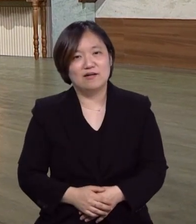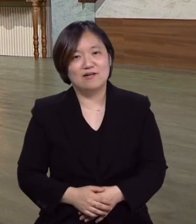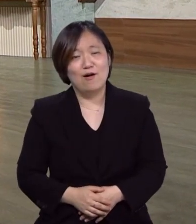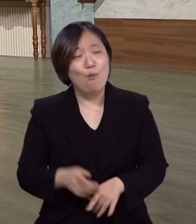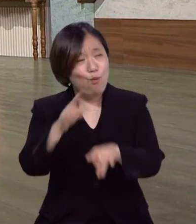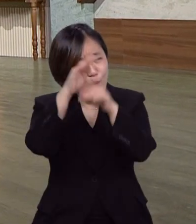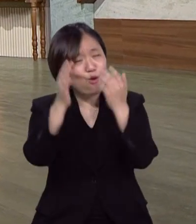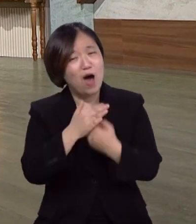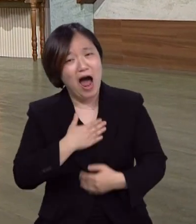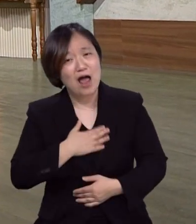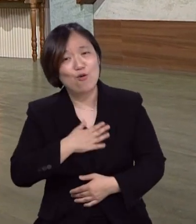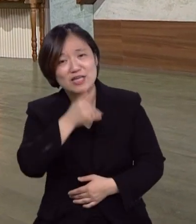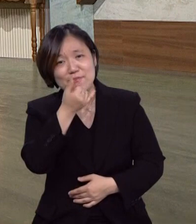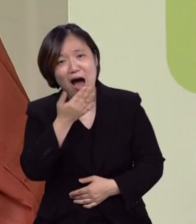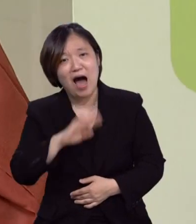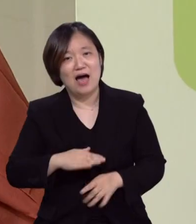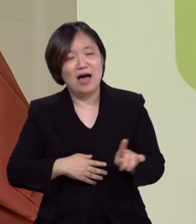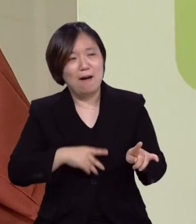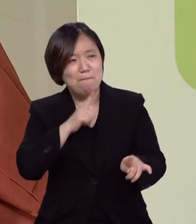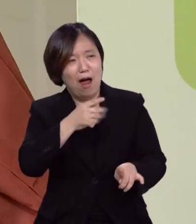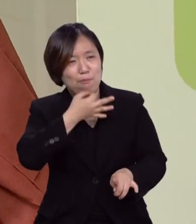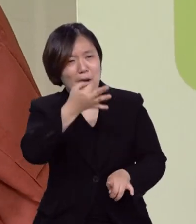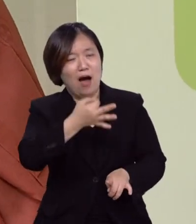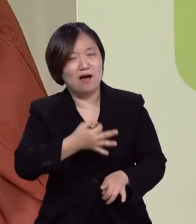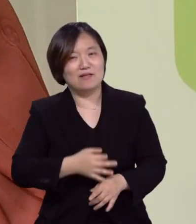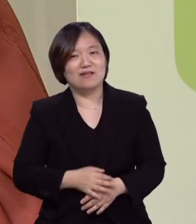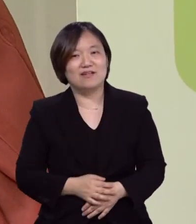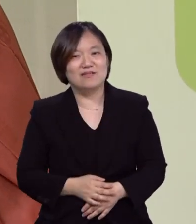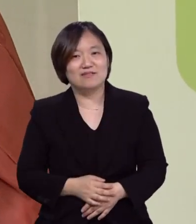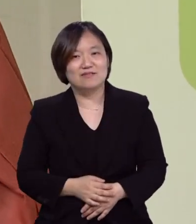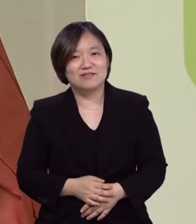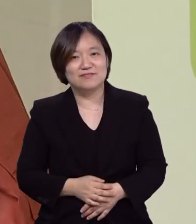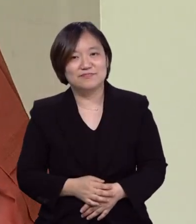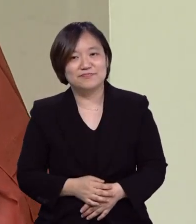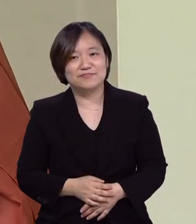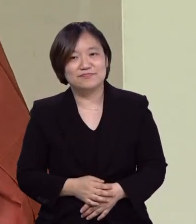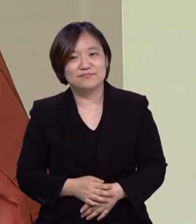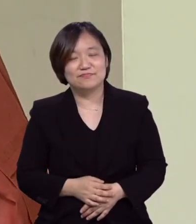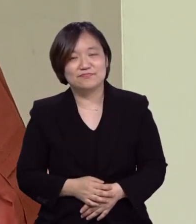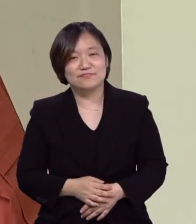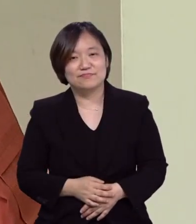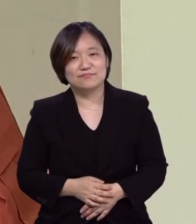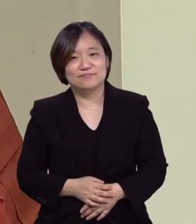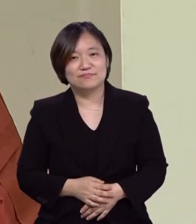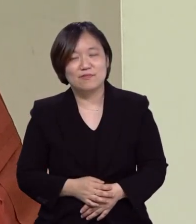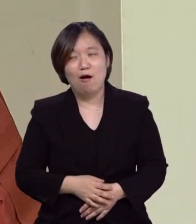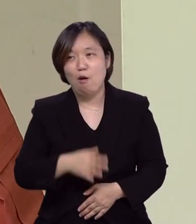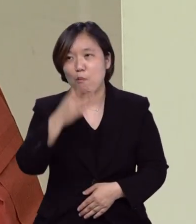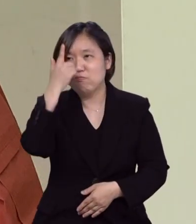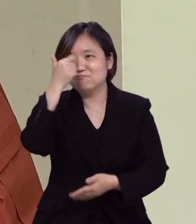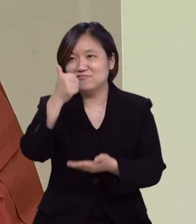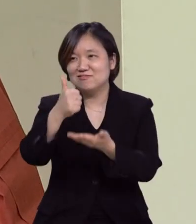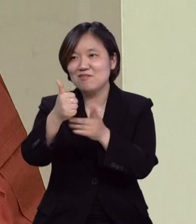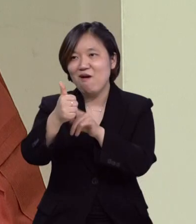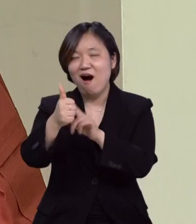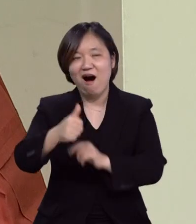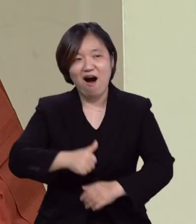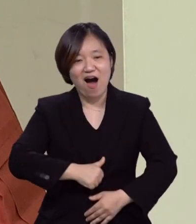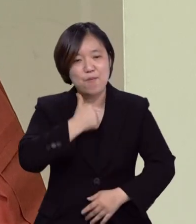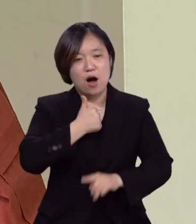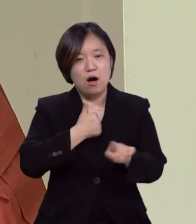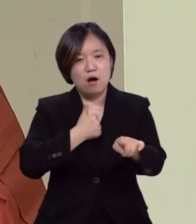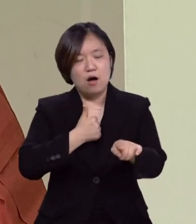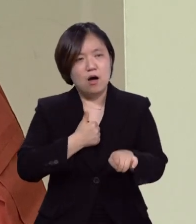다 아시면서 그래서 이렇게 인사를 드렸더니 이제 성철 스님이 다 짜고짜 하신 말씀에